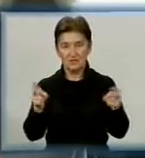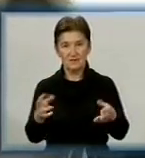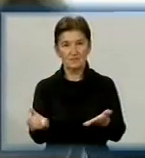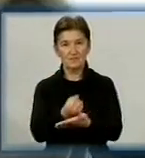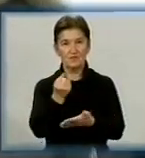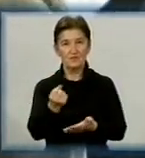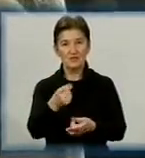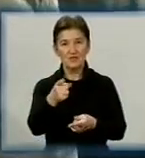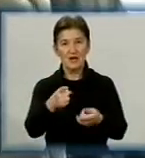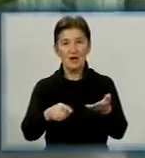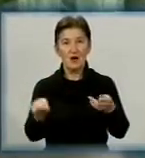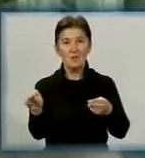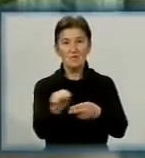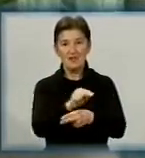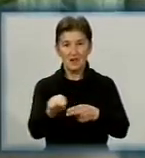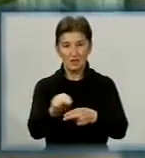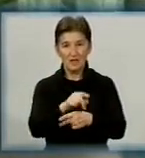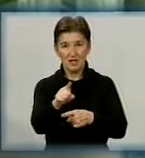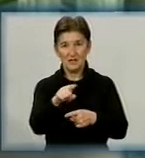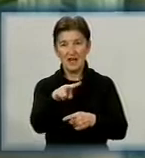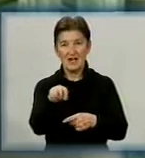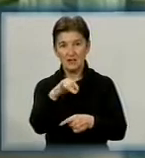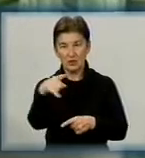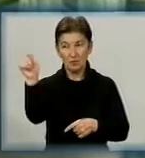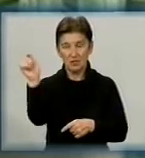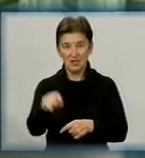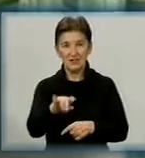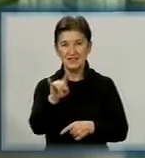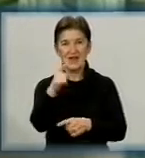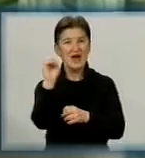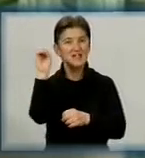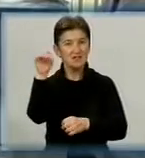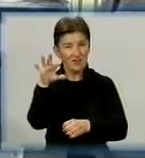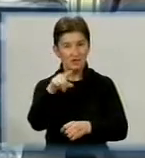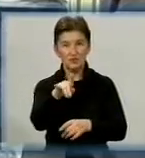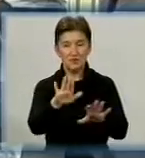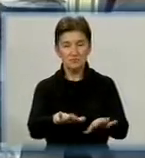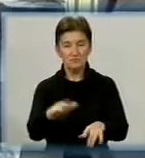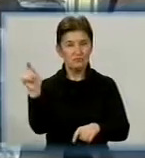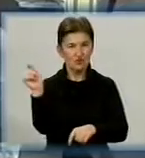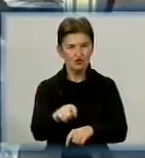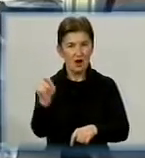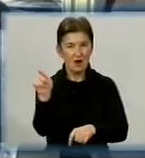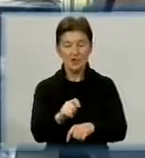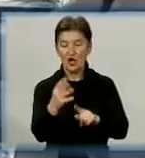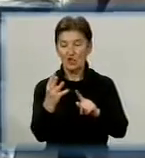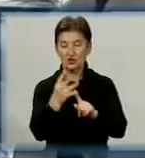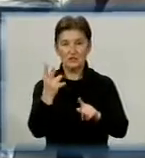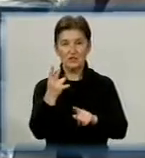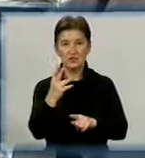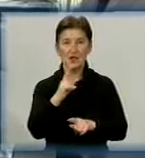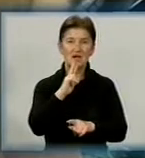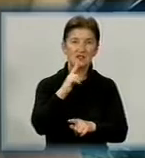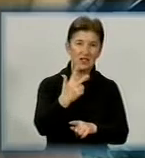Підлікувати опорно-руховий апарат в бальнеологічну лікарню пані Лідія приїхала зі Світловодська. Тут жінка вже вчетверте. Оздоровлюється кожні 3-4